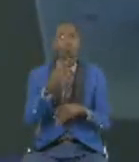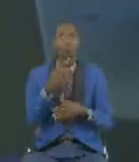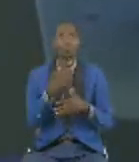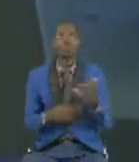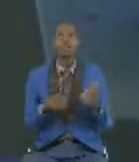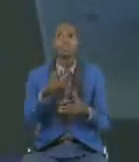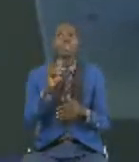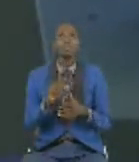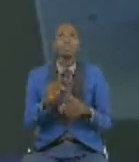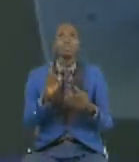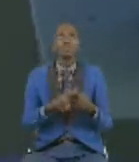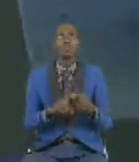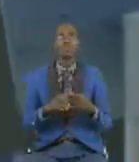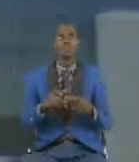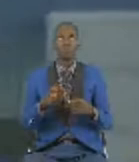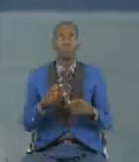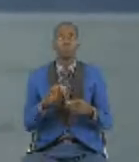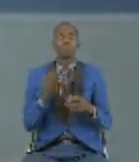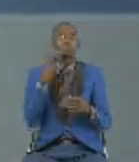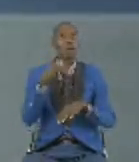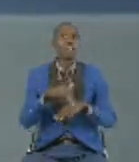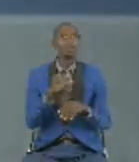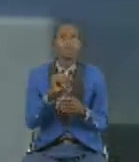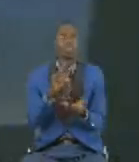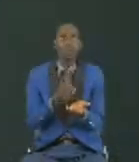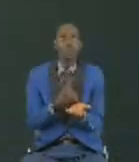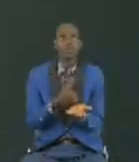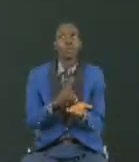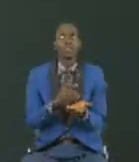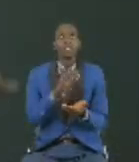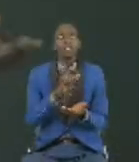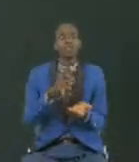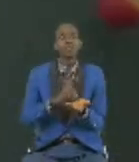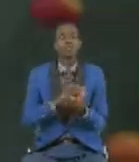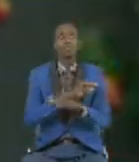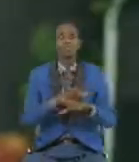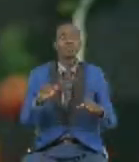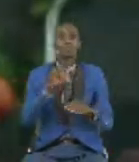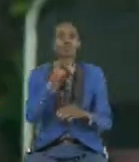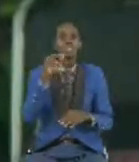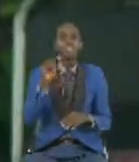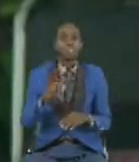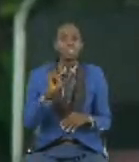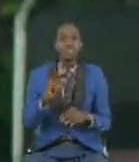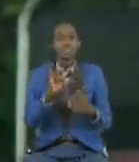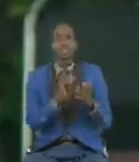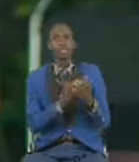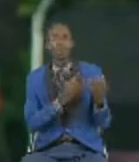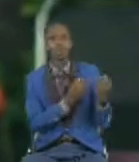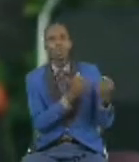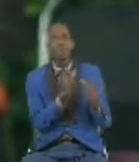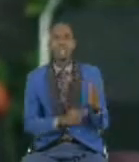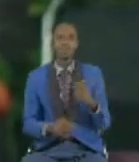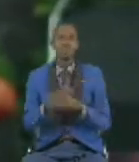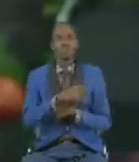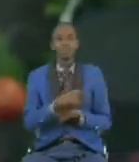faut, c'est d'avoir des habiletés. Voyez le docteur. Un docteur n'a pas besoin. Nous avons besoin de courage, mais